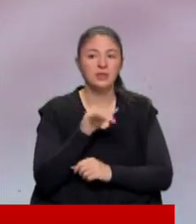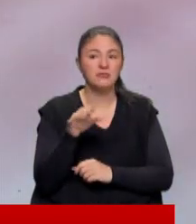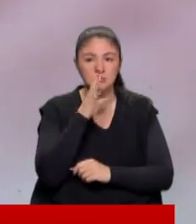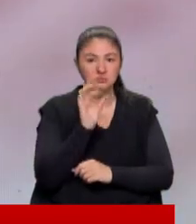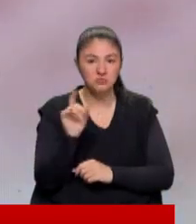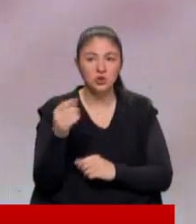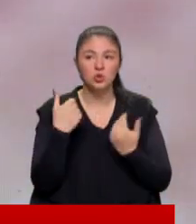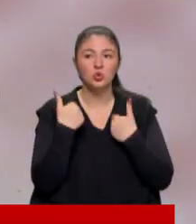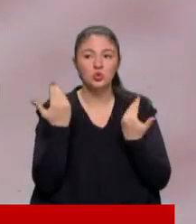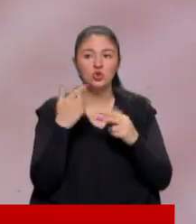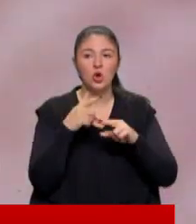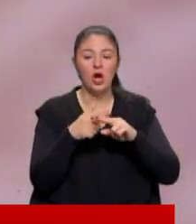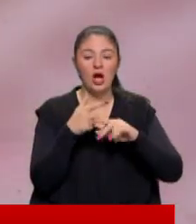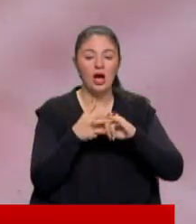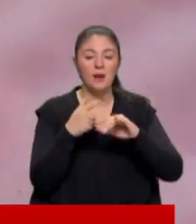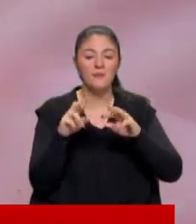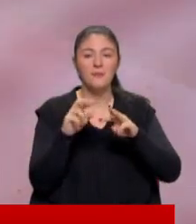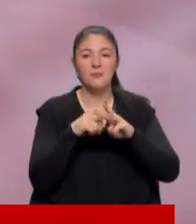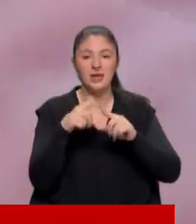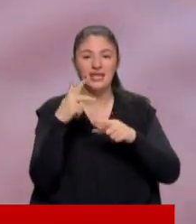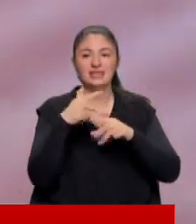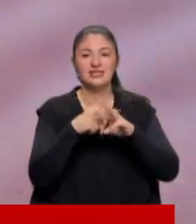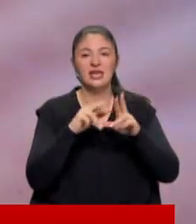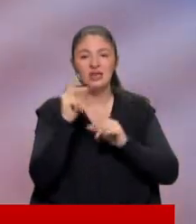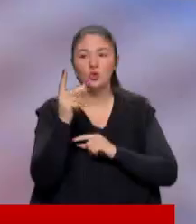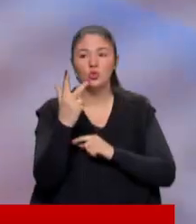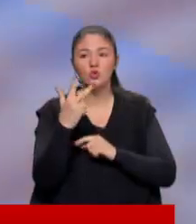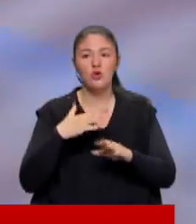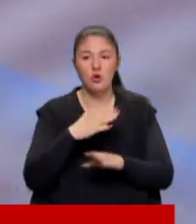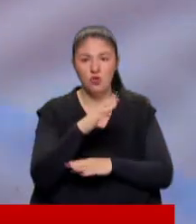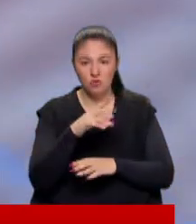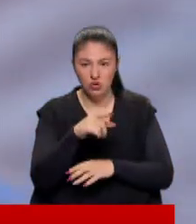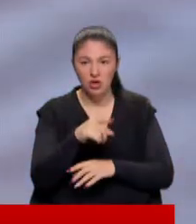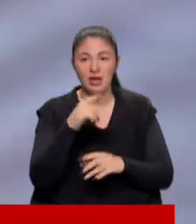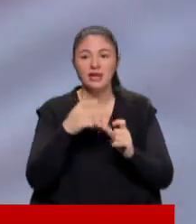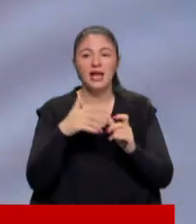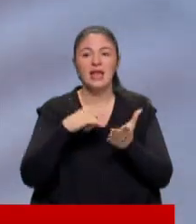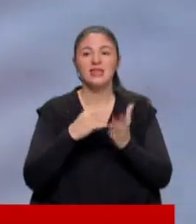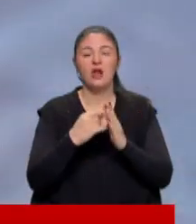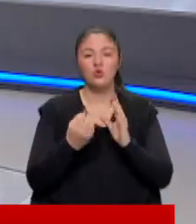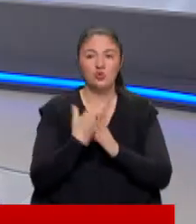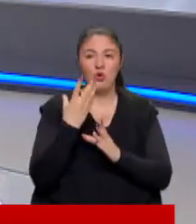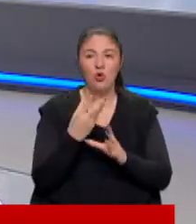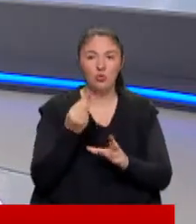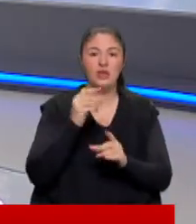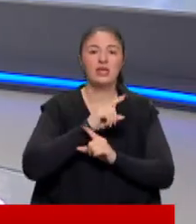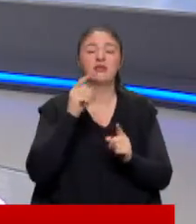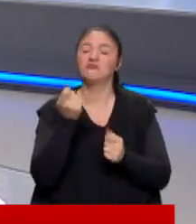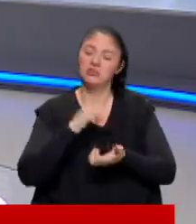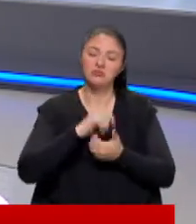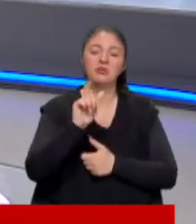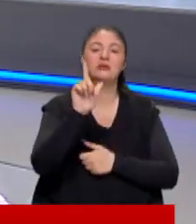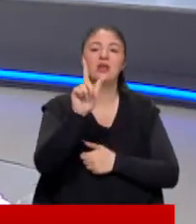gelince hukukçu Ahmet Zeki Üçok, genel idare kurulunda olup da itiraz eden, işbirliği olması gerekir